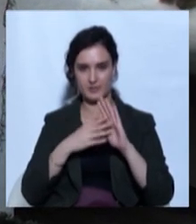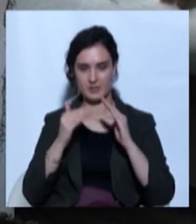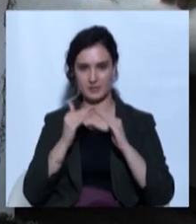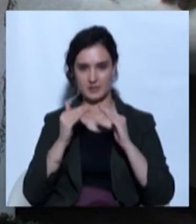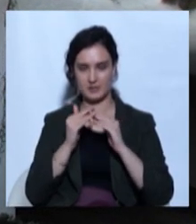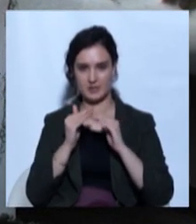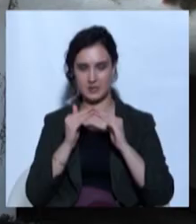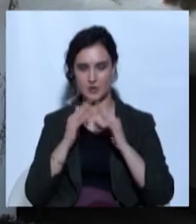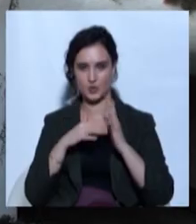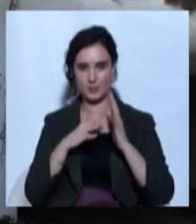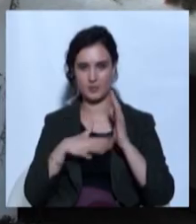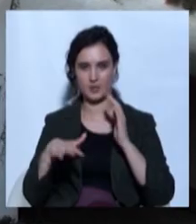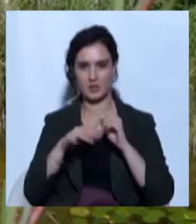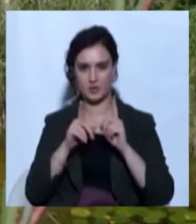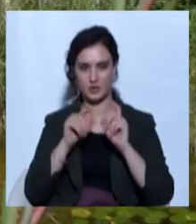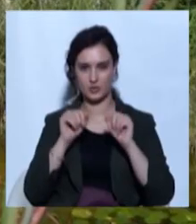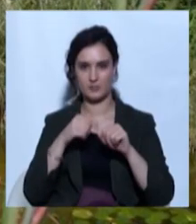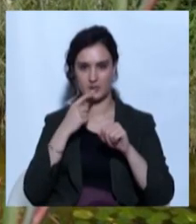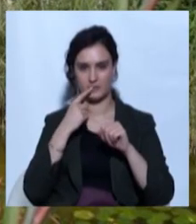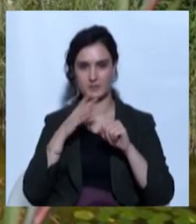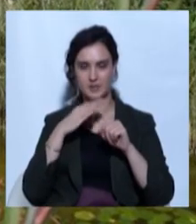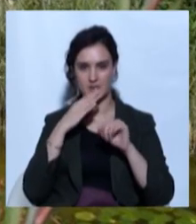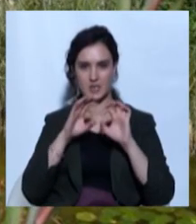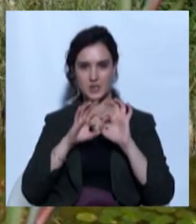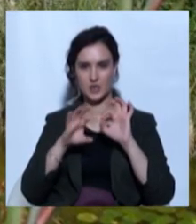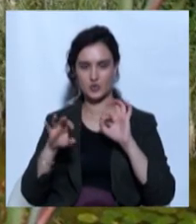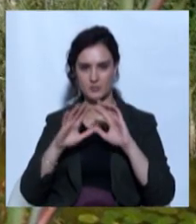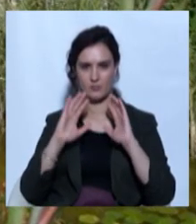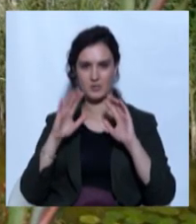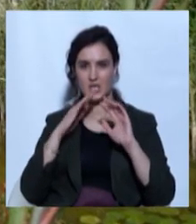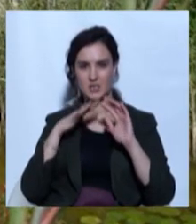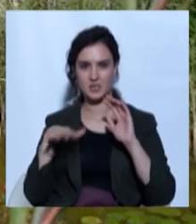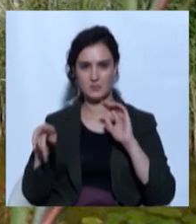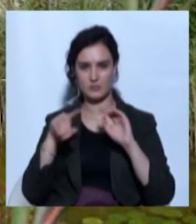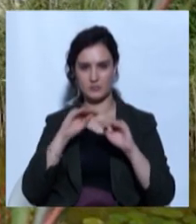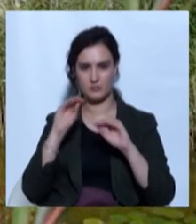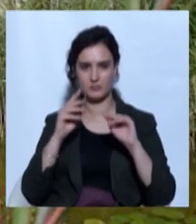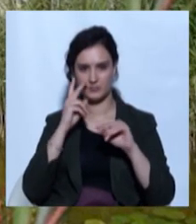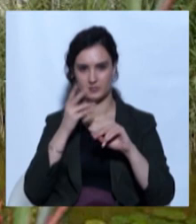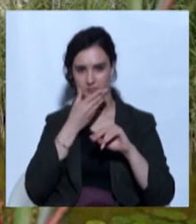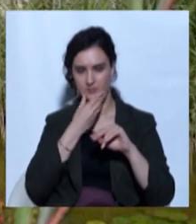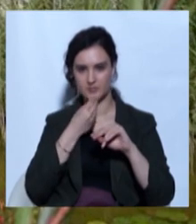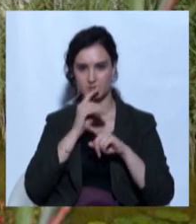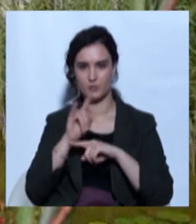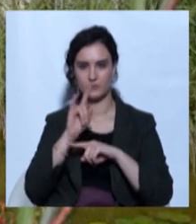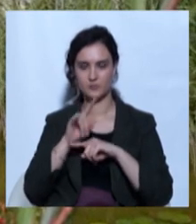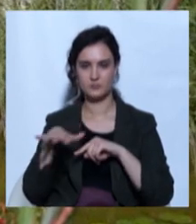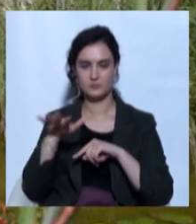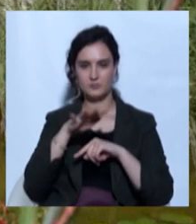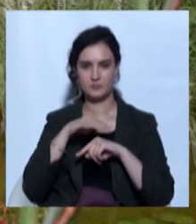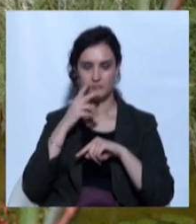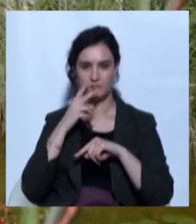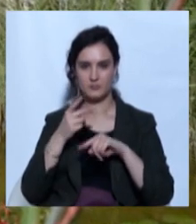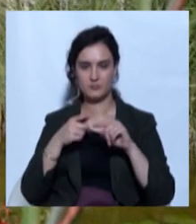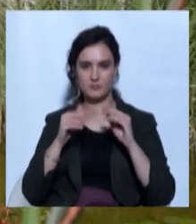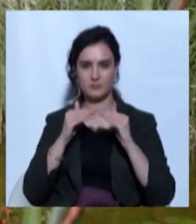9-სახლიანი სოფელი, თუ შეიძლება ასე ითქვას, რომელიც წყალსატევის გარშემო არის განლაგებული. ხედავთ თქვენ აქ ხელოვნური წყალსატევია. ეს